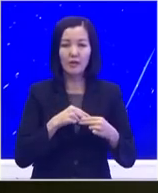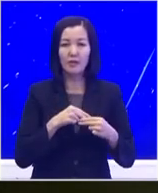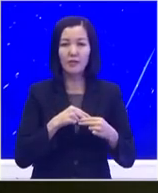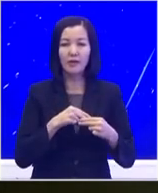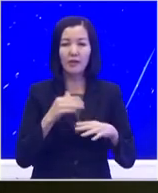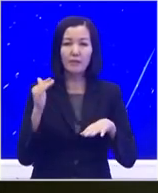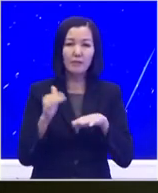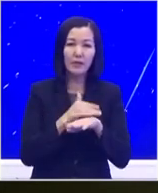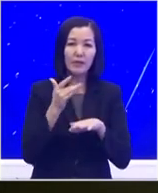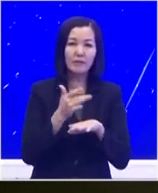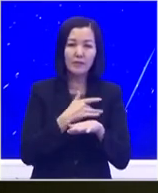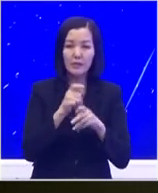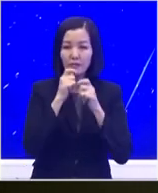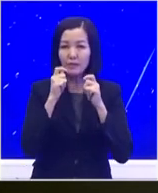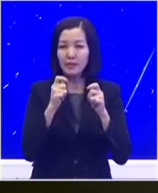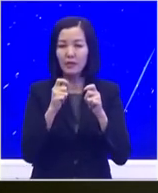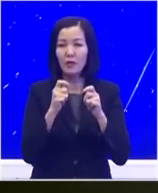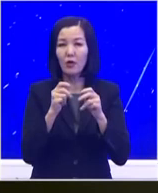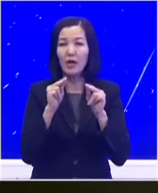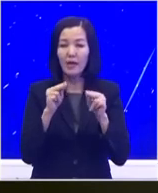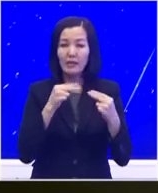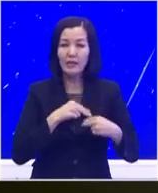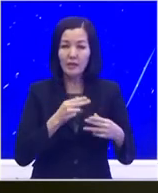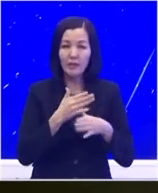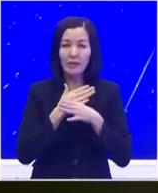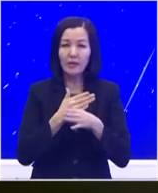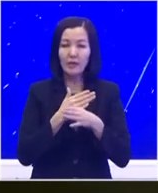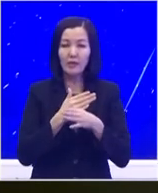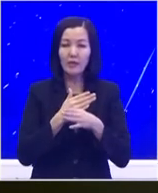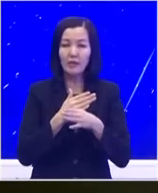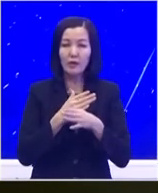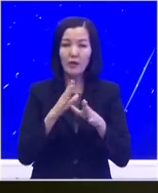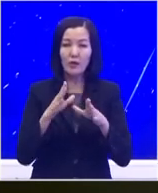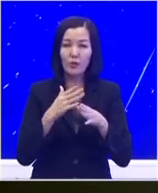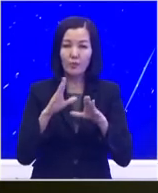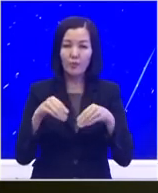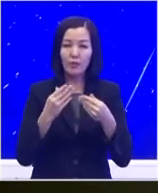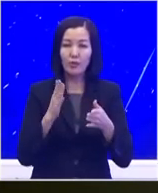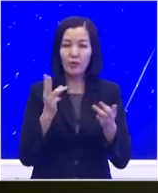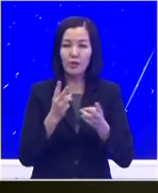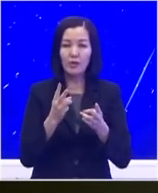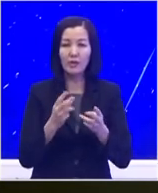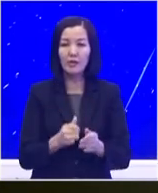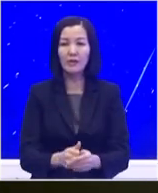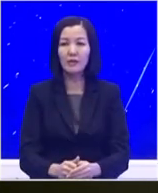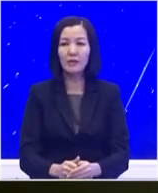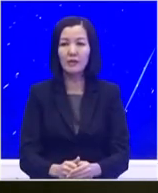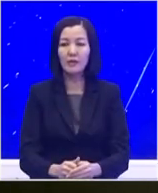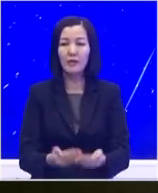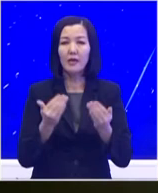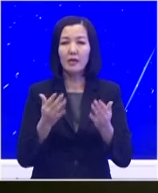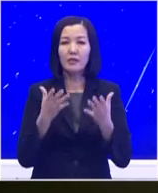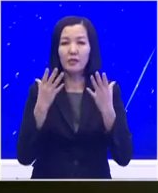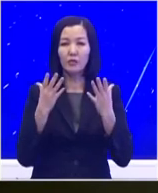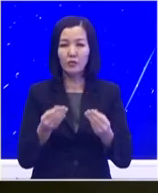Шынайы қарекет қылудың мағынасы адал еңбек арқылы халқына пайдасын тигізуді Әл-Фараби көксеген. Біз соны қазіргі